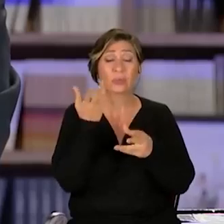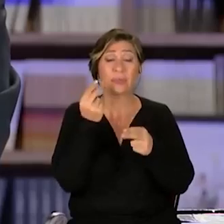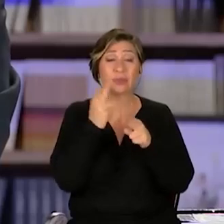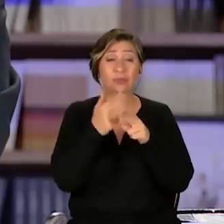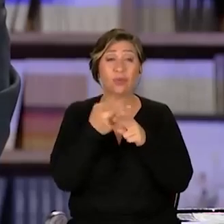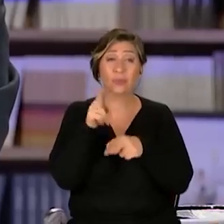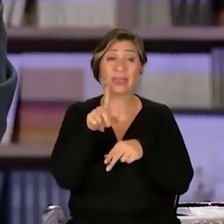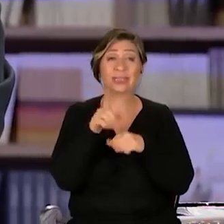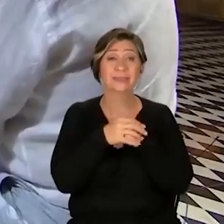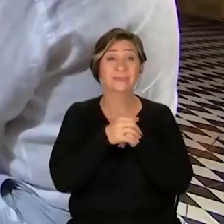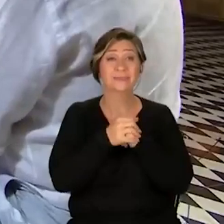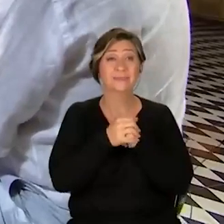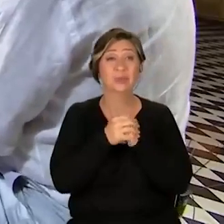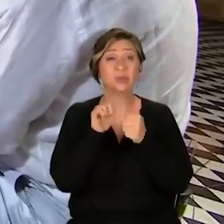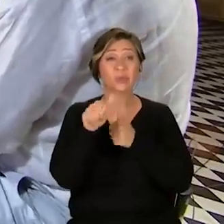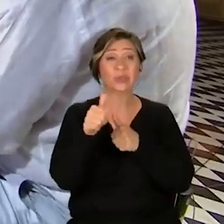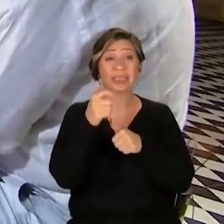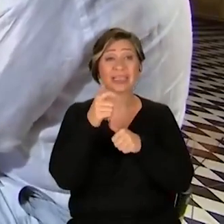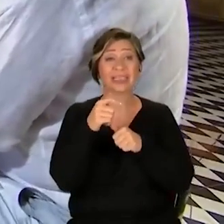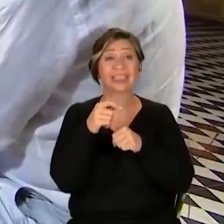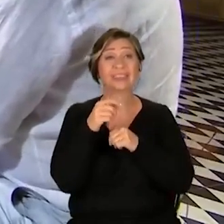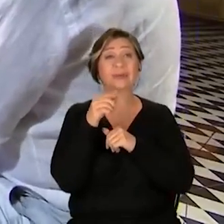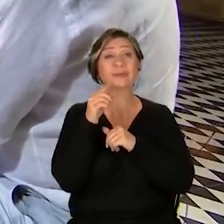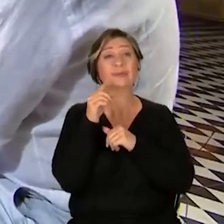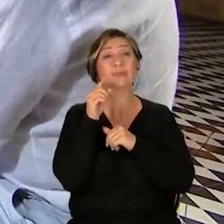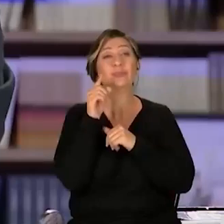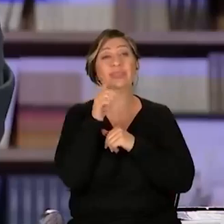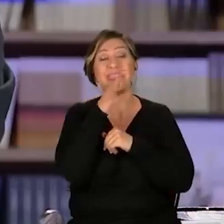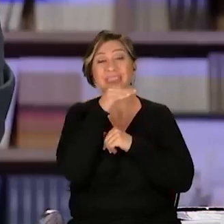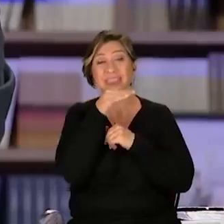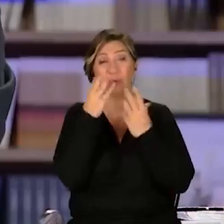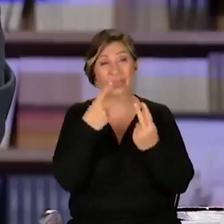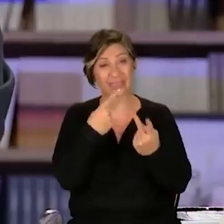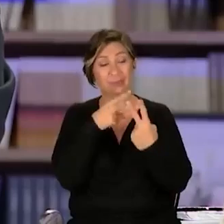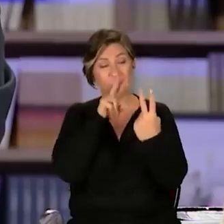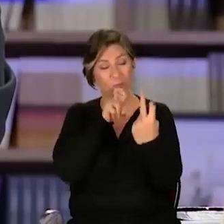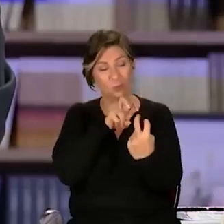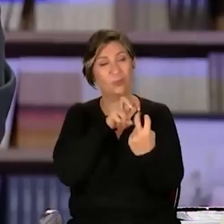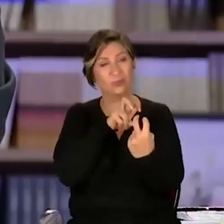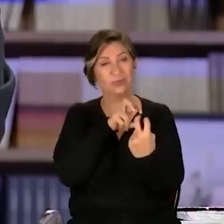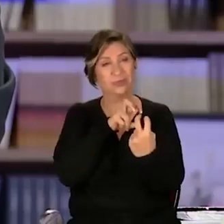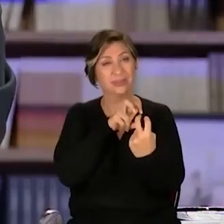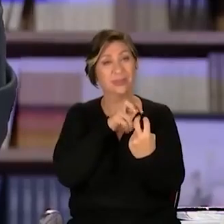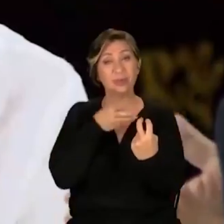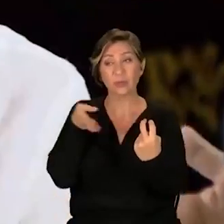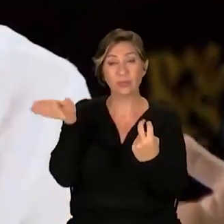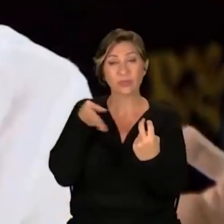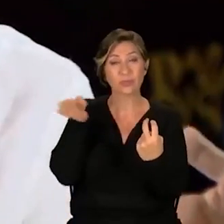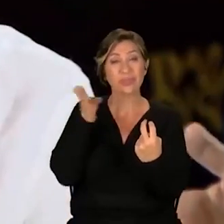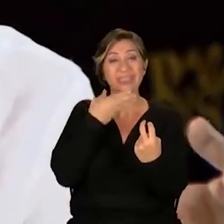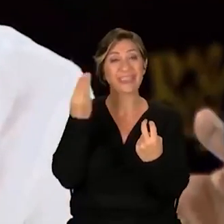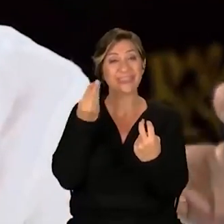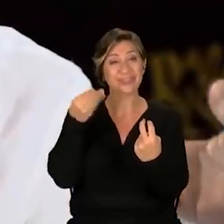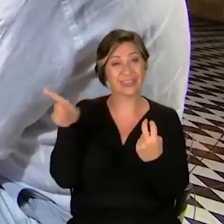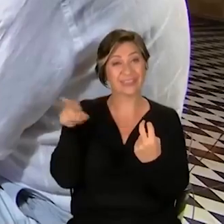ölmek lazım. Evet. Uzun yaşamanın da getirdiği tek sıkıntılar var. Hocam bu tabii biz yaşlılar olarak oturuyoruz sizle ikimiz. Ama bu gençler